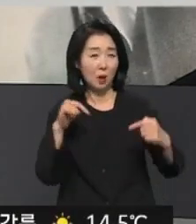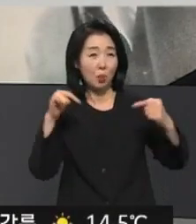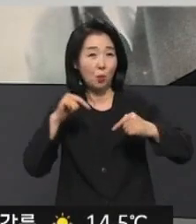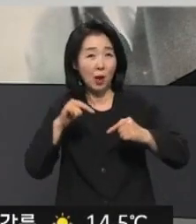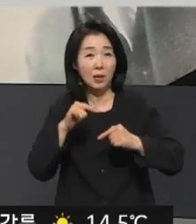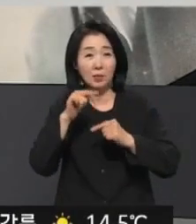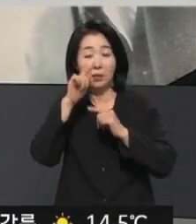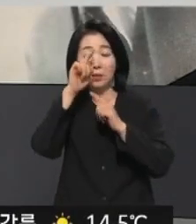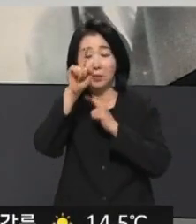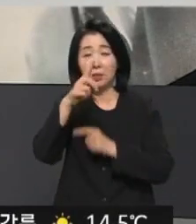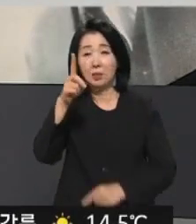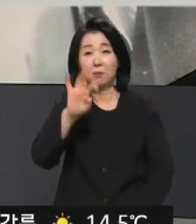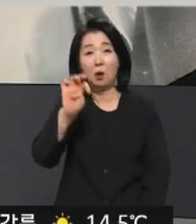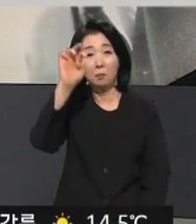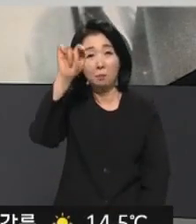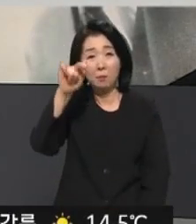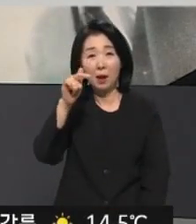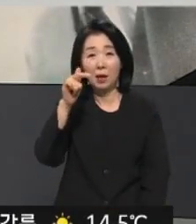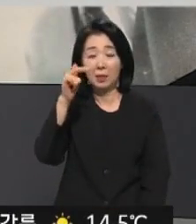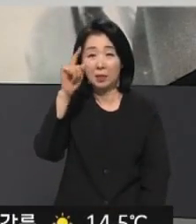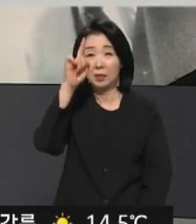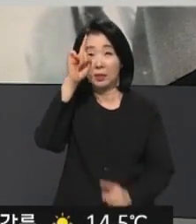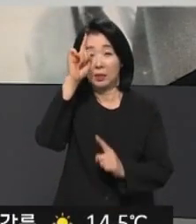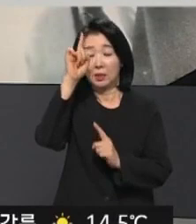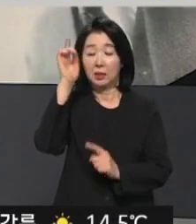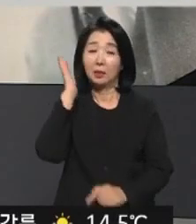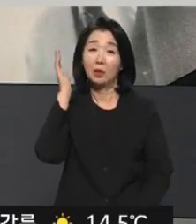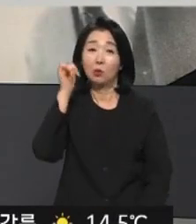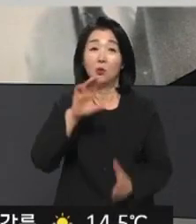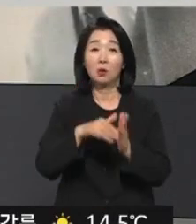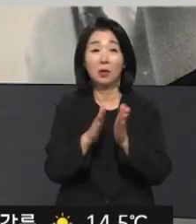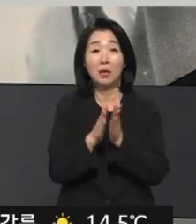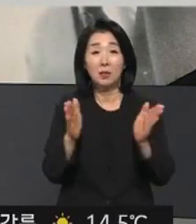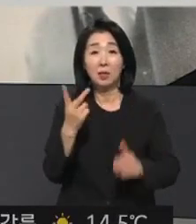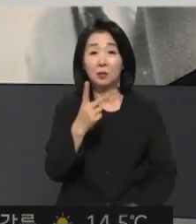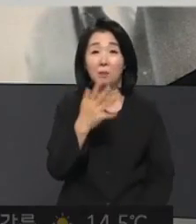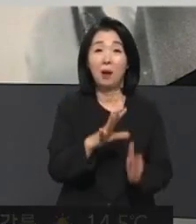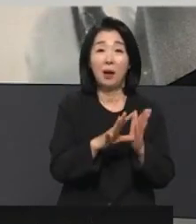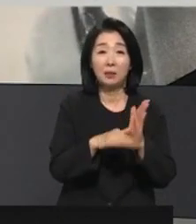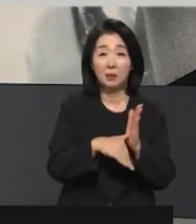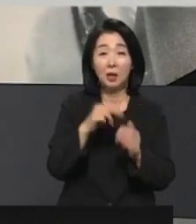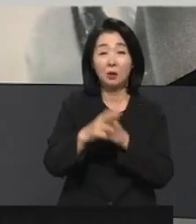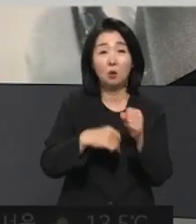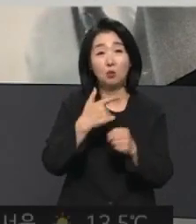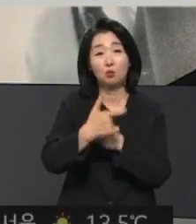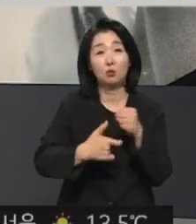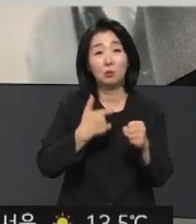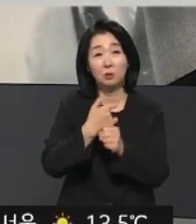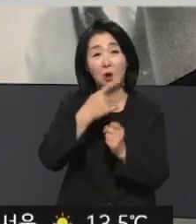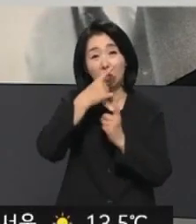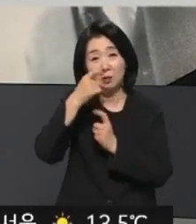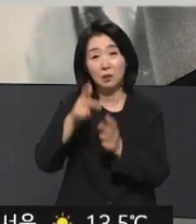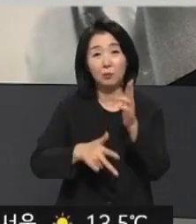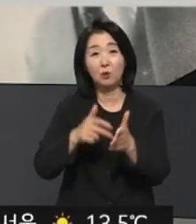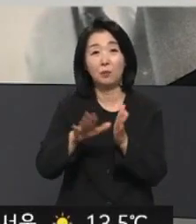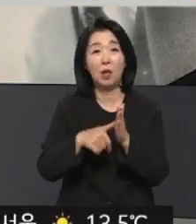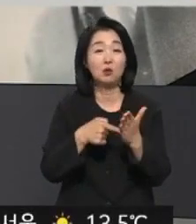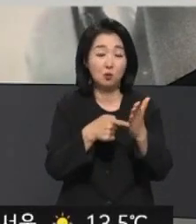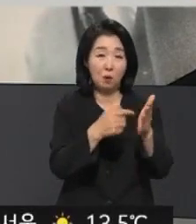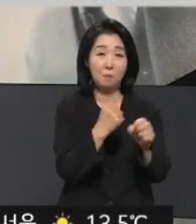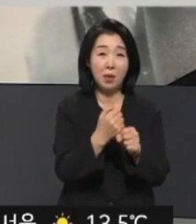때 시작됐습니다. 2008년 건국 60년 기념사업위원회를 출범시키고 기념식을